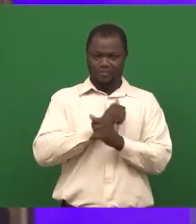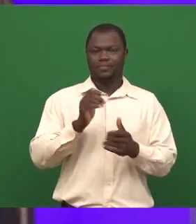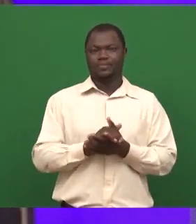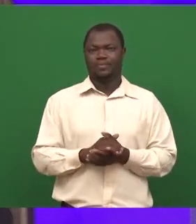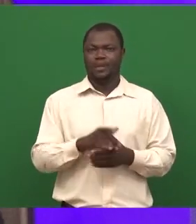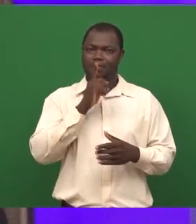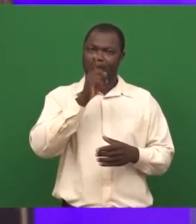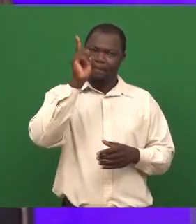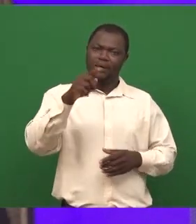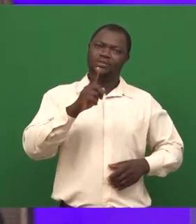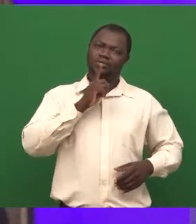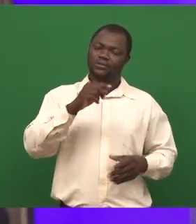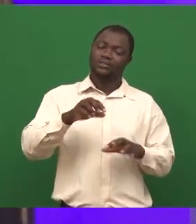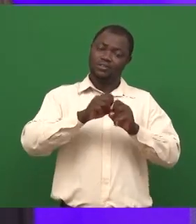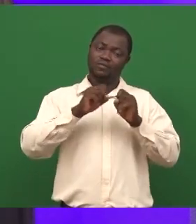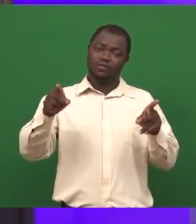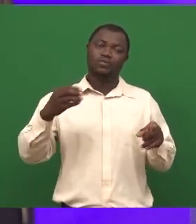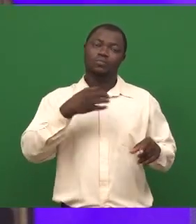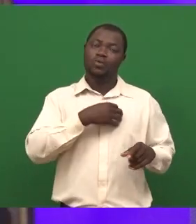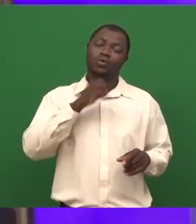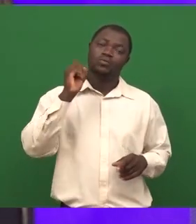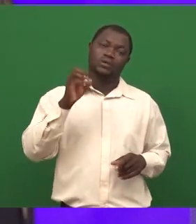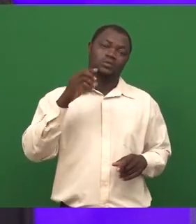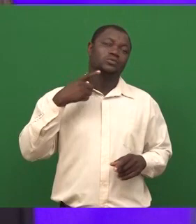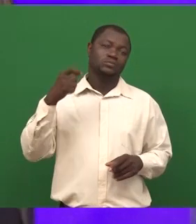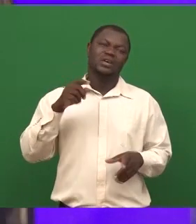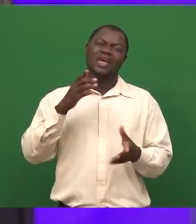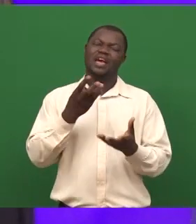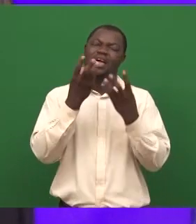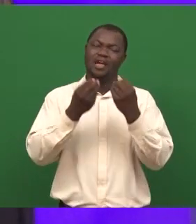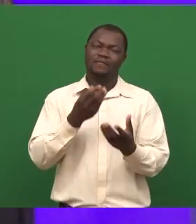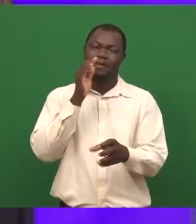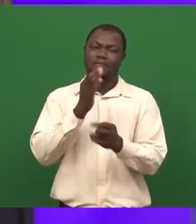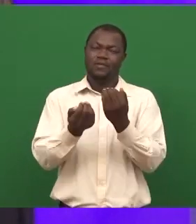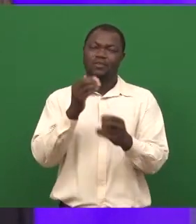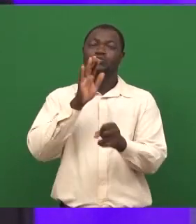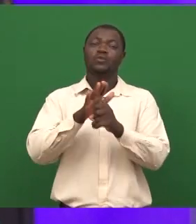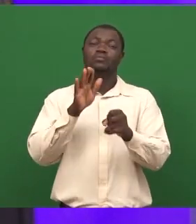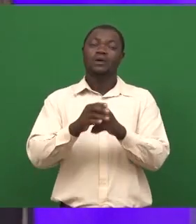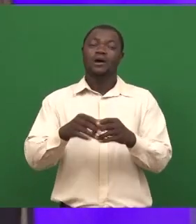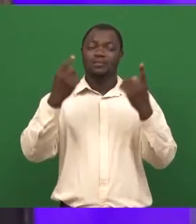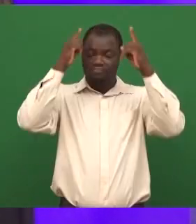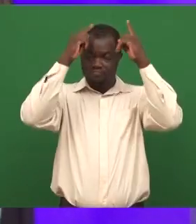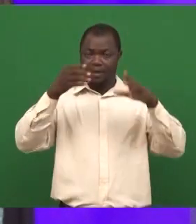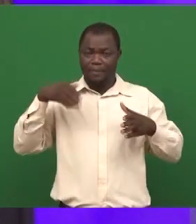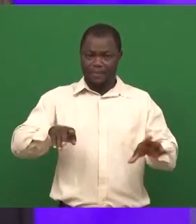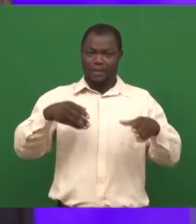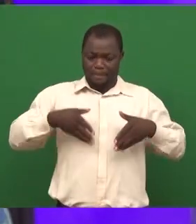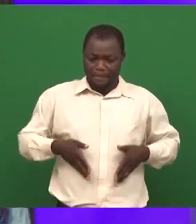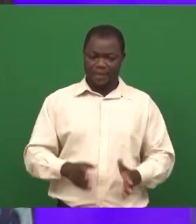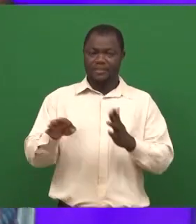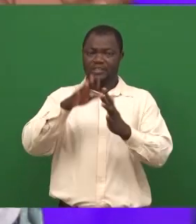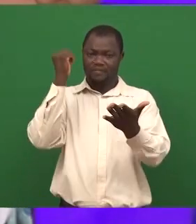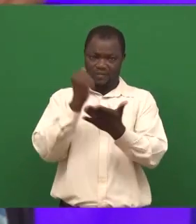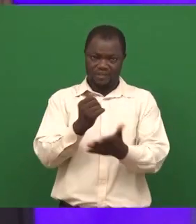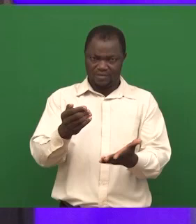wanano, kurambana kunorwadza. Tine vana vakawanda vasina mabirth certificate munyika. Tine vana vakawanda vasina kuzomboenda kuzvikoro, baba